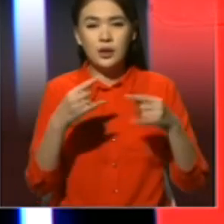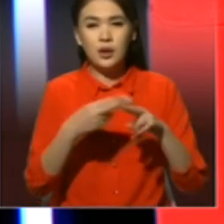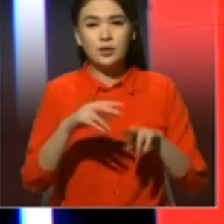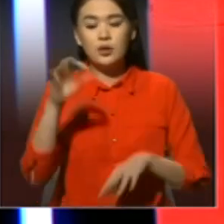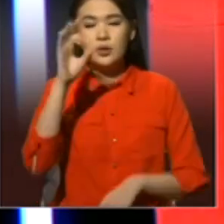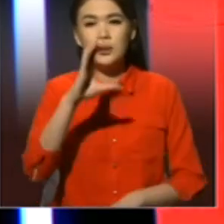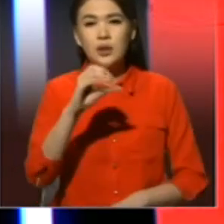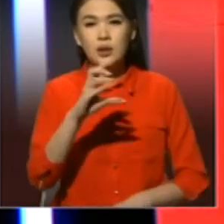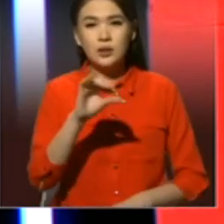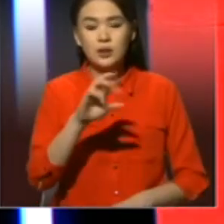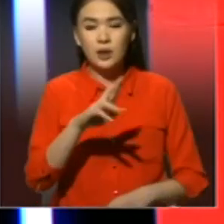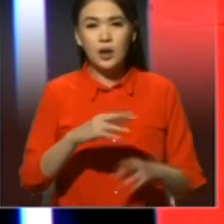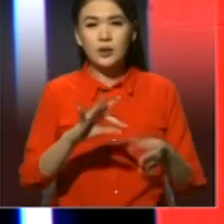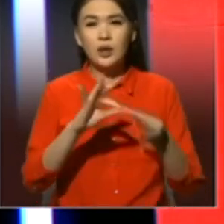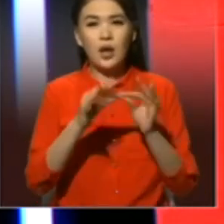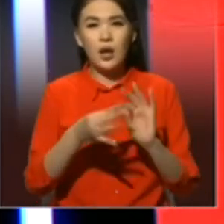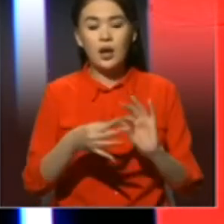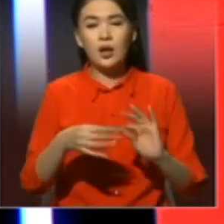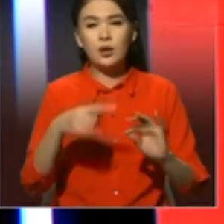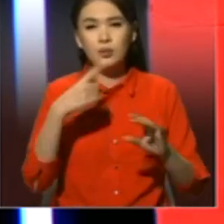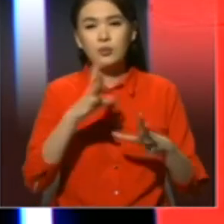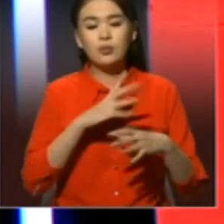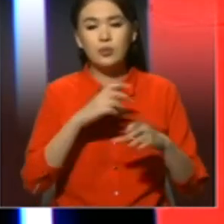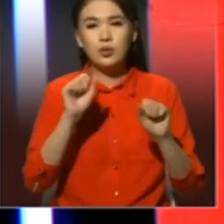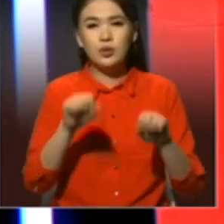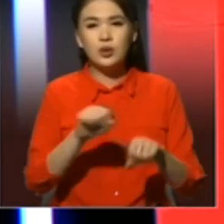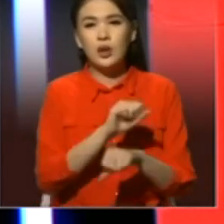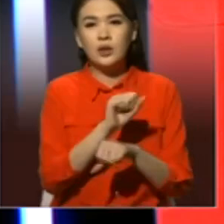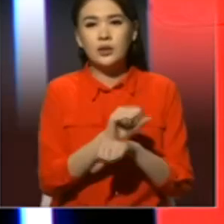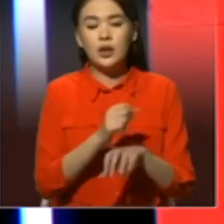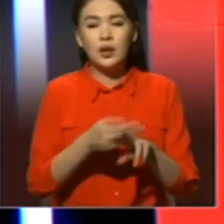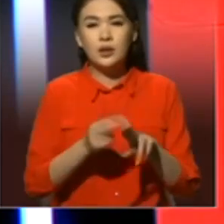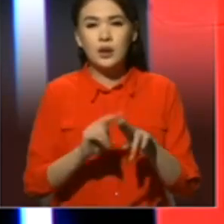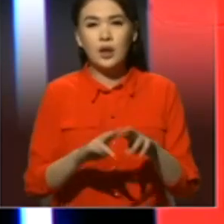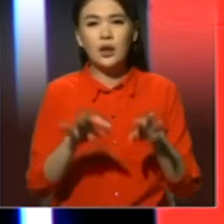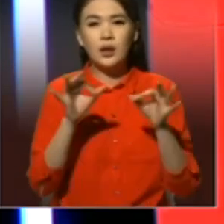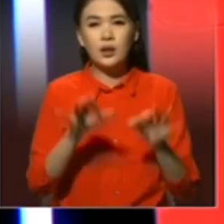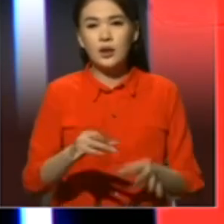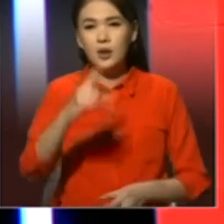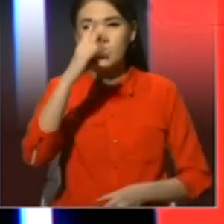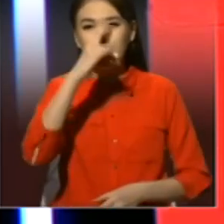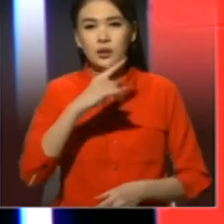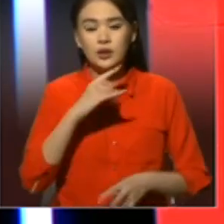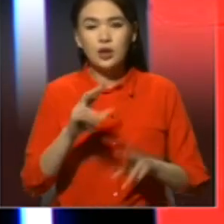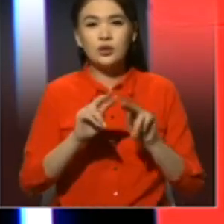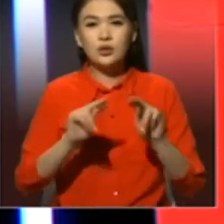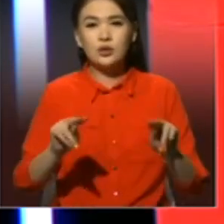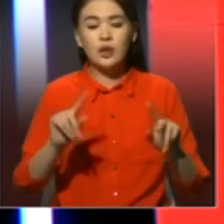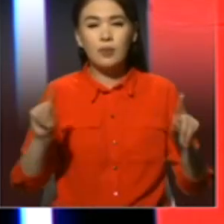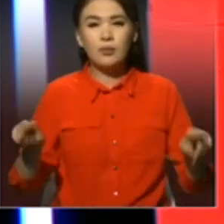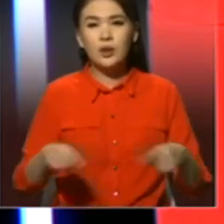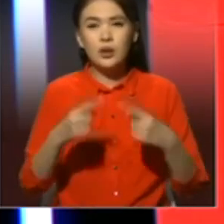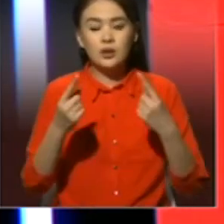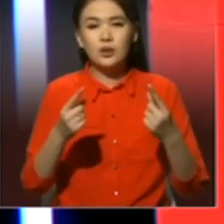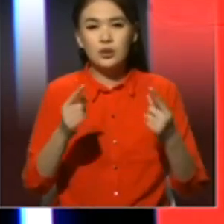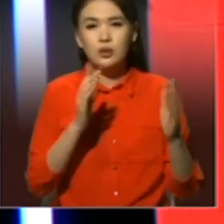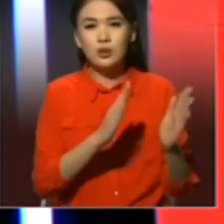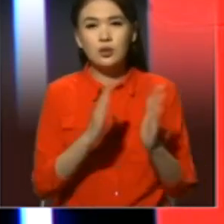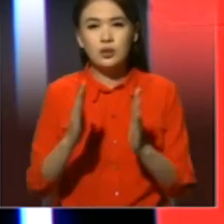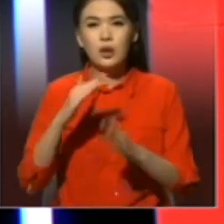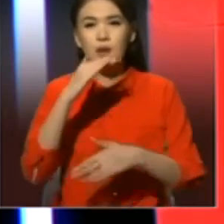сессияның негізгі тақырыбымен ғана аяқтауға болатын сияқты. Әділетті Қазақстан. Бірлік, тұрақтылық,